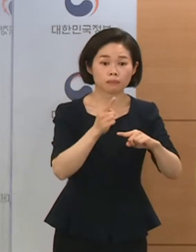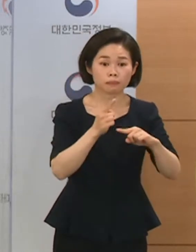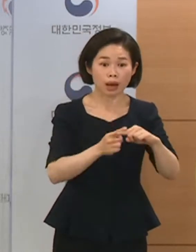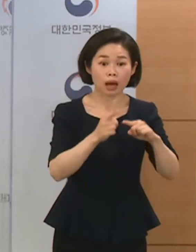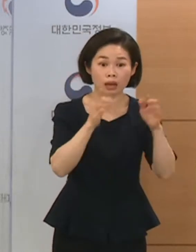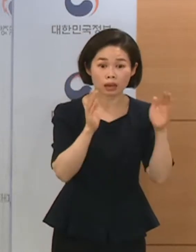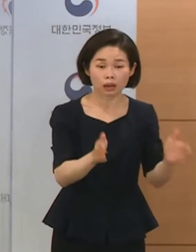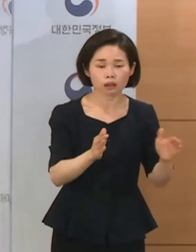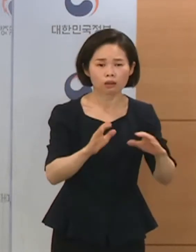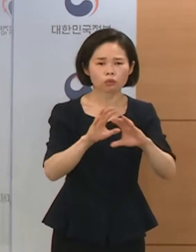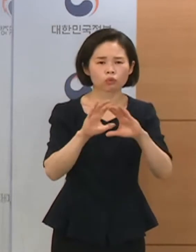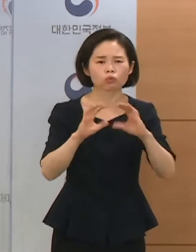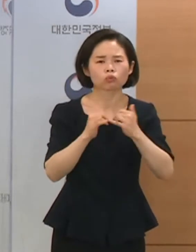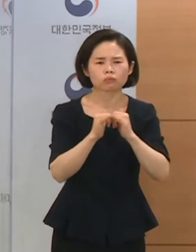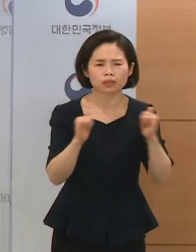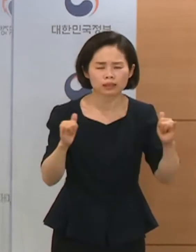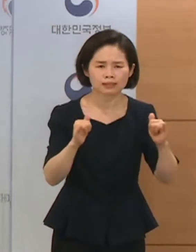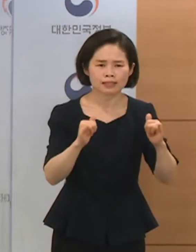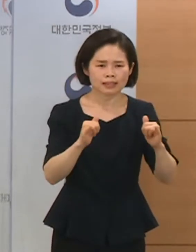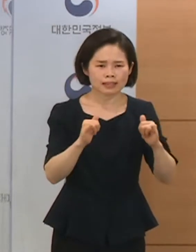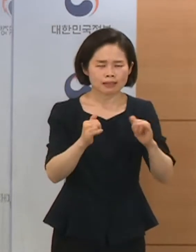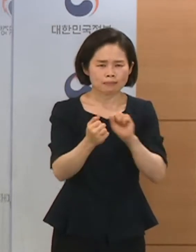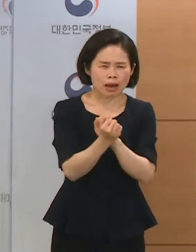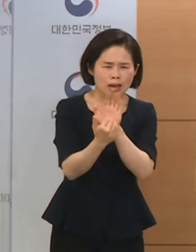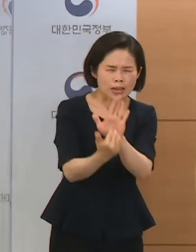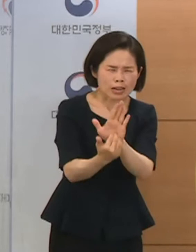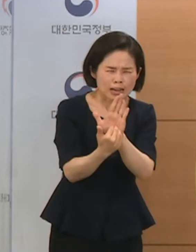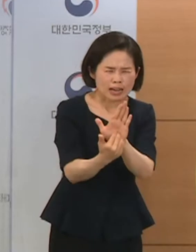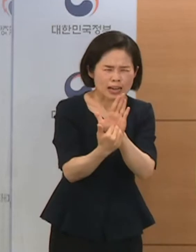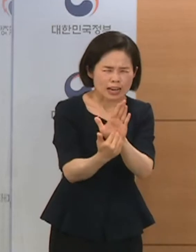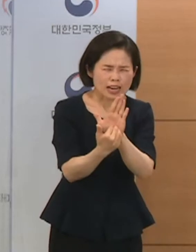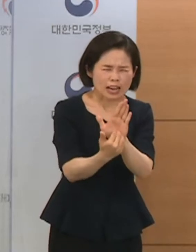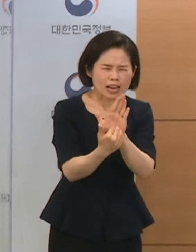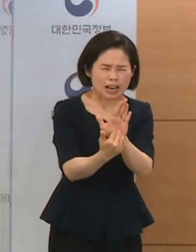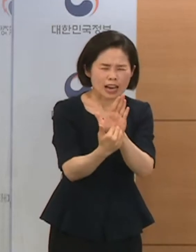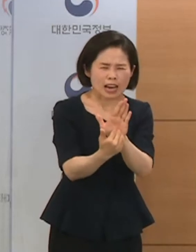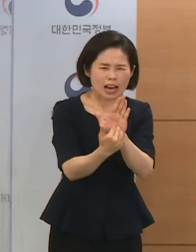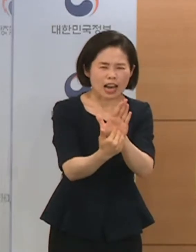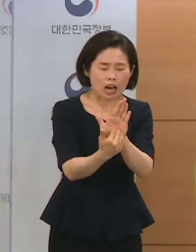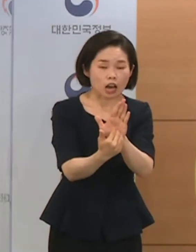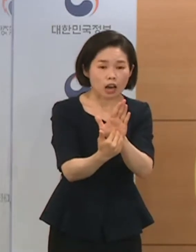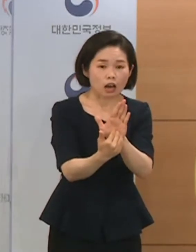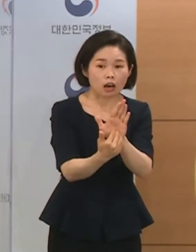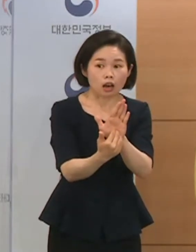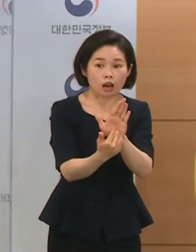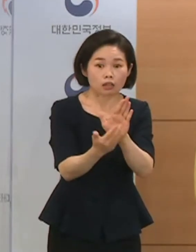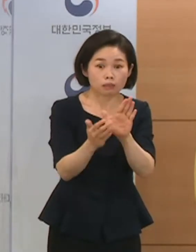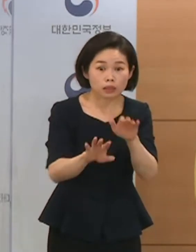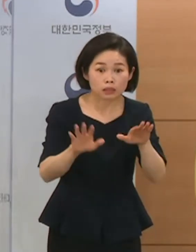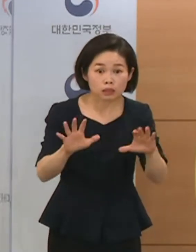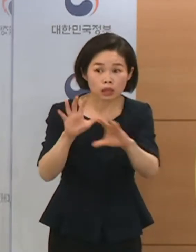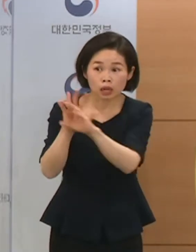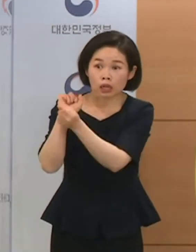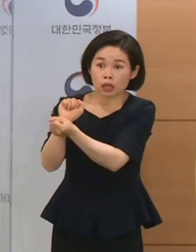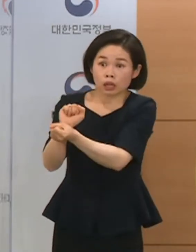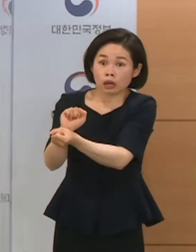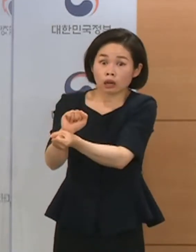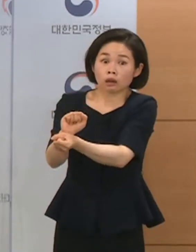모두가 고통을 감내하며 힘들게 싸워온 우리의 방역이 중대한 위기에 처해